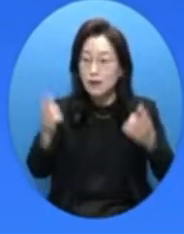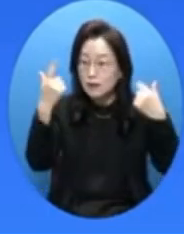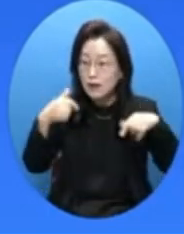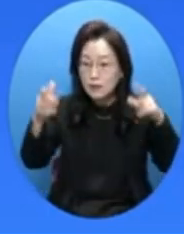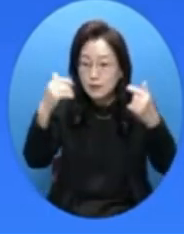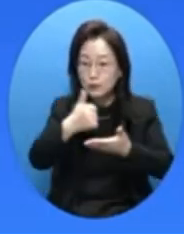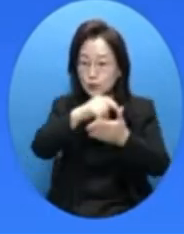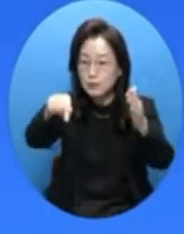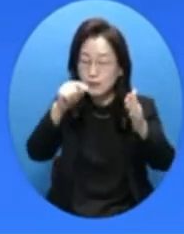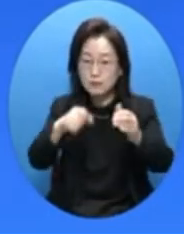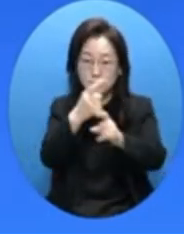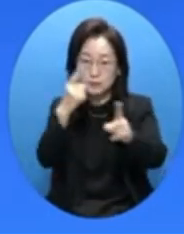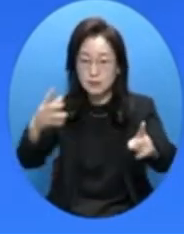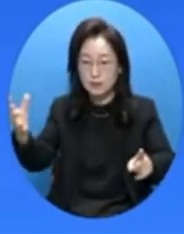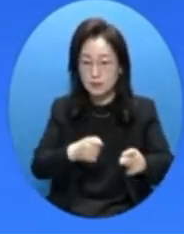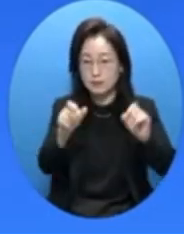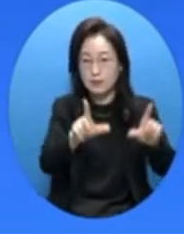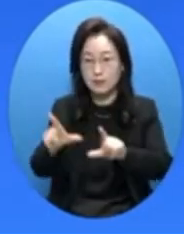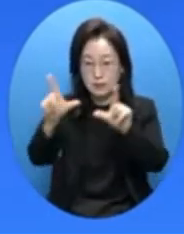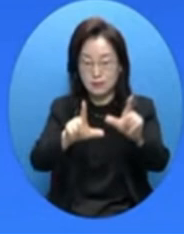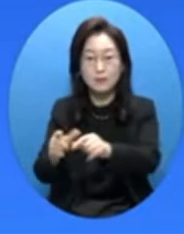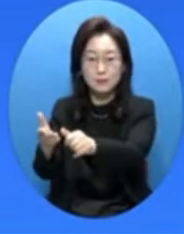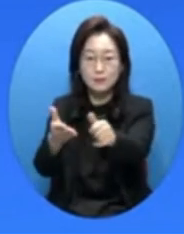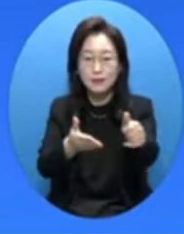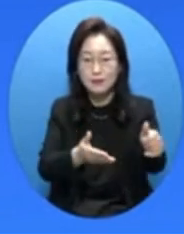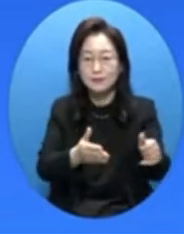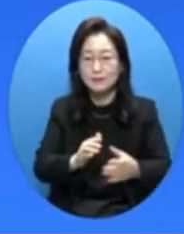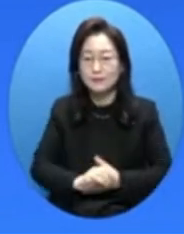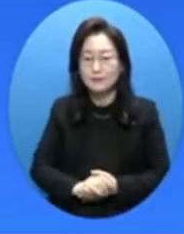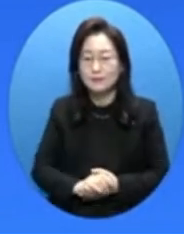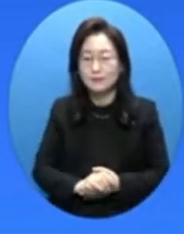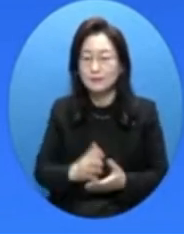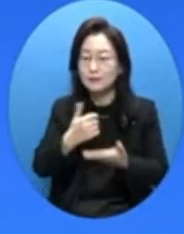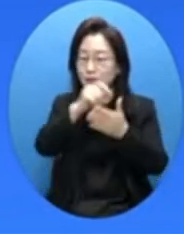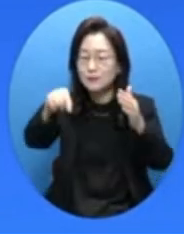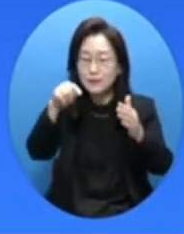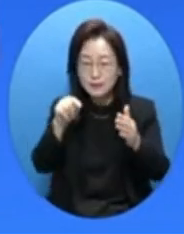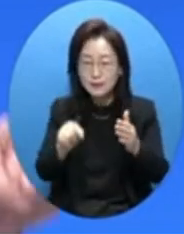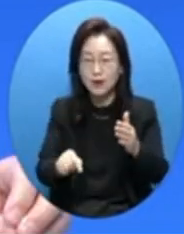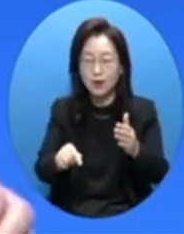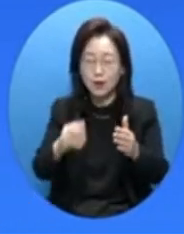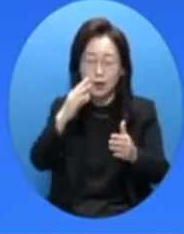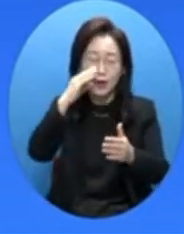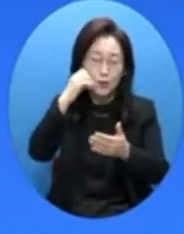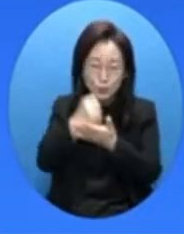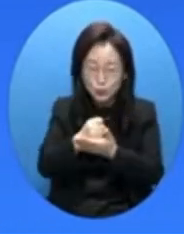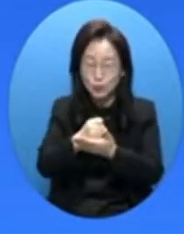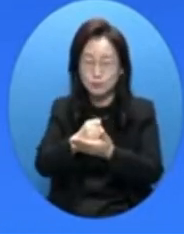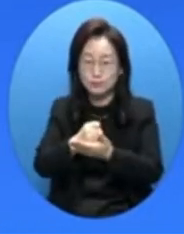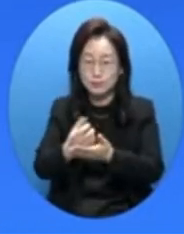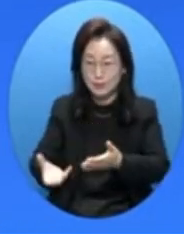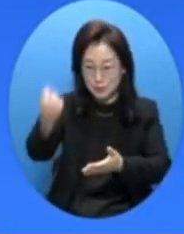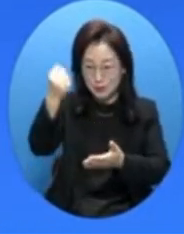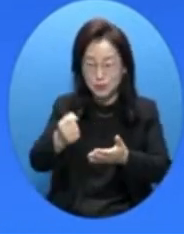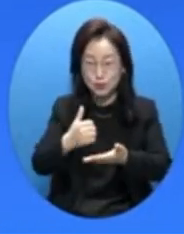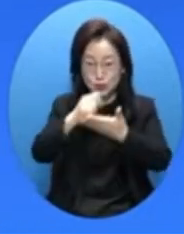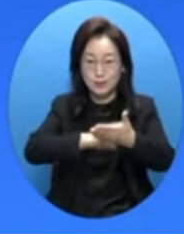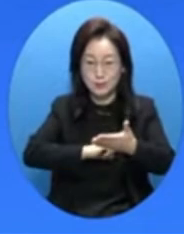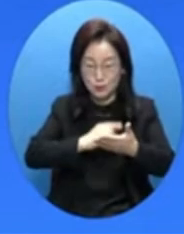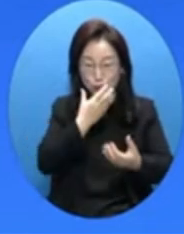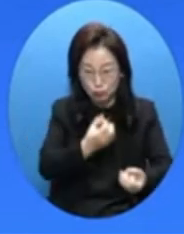날마다 주님 맞아 승리의 삶을 살아가는 여러분 모두가 되기를 바랍니다 주님 안에서 형통의 삶을 사시기를 주님의